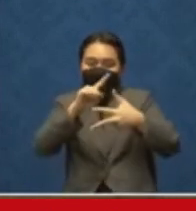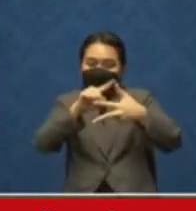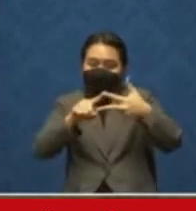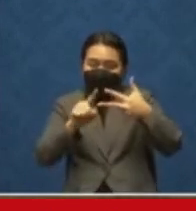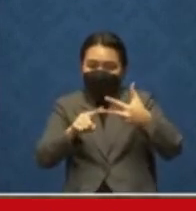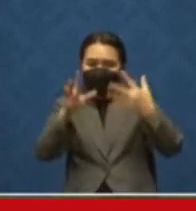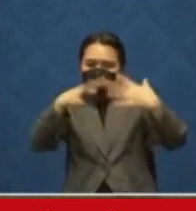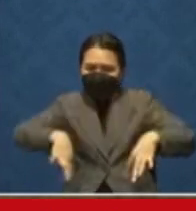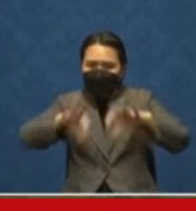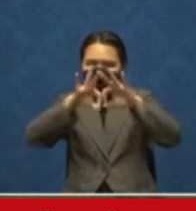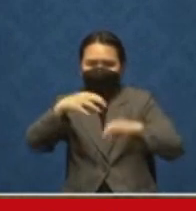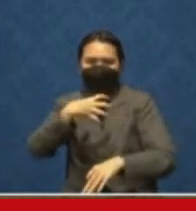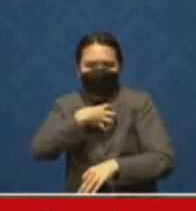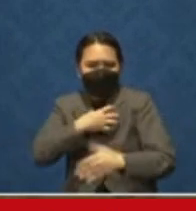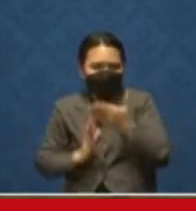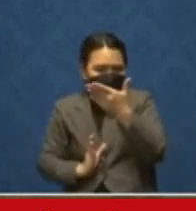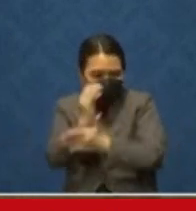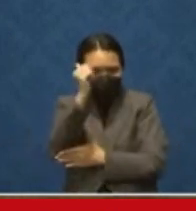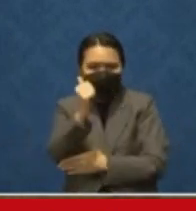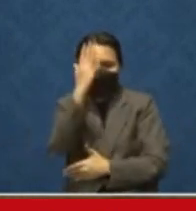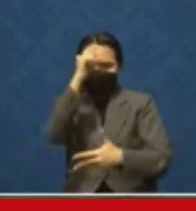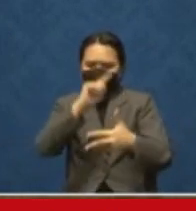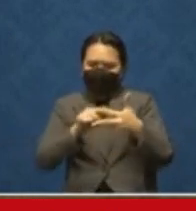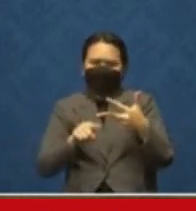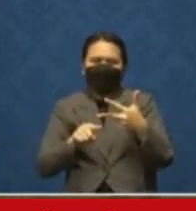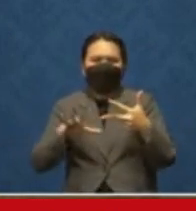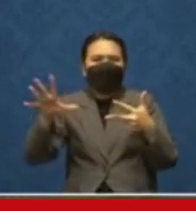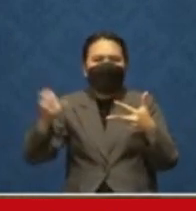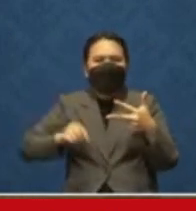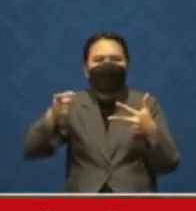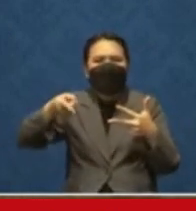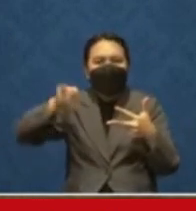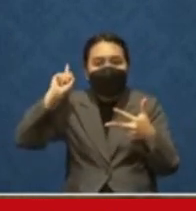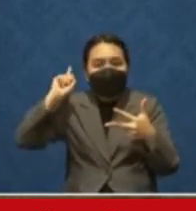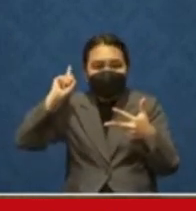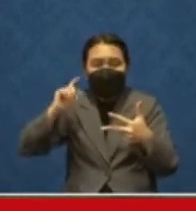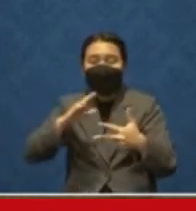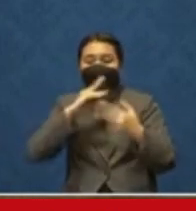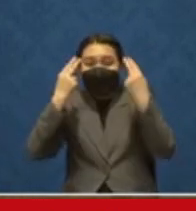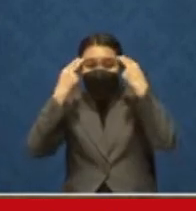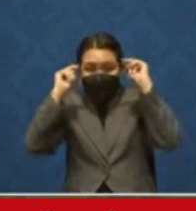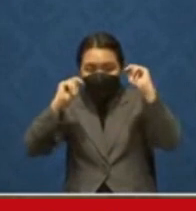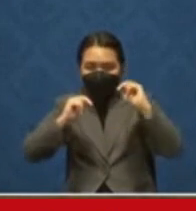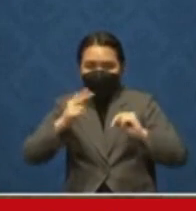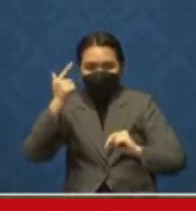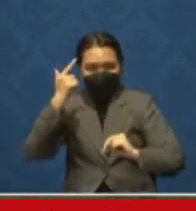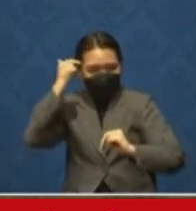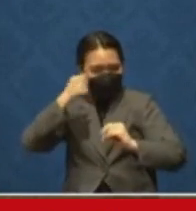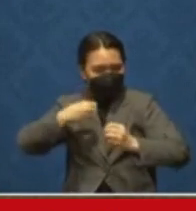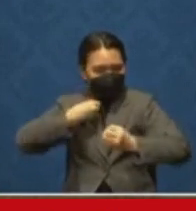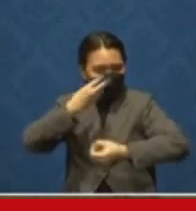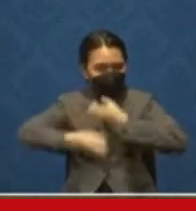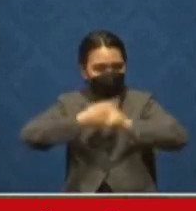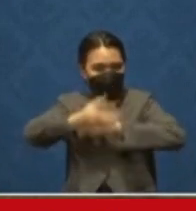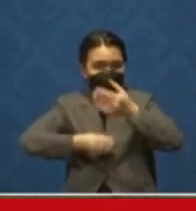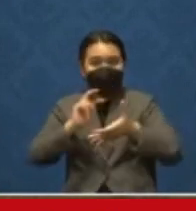เดียวไปทิ้งอ่ะ 2สมัยวันนี้ท่านนายกไปชุดบอกจะขออีกจะทำ 3แกนให้สำเร็จมี